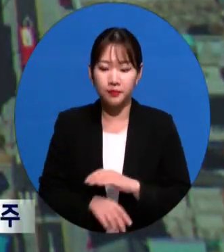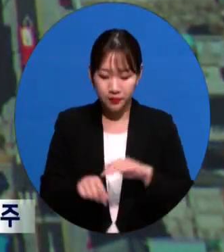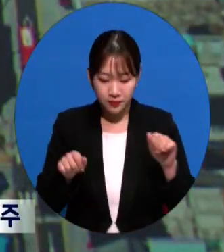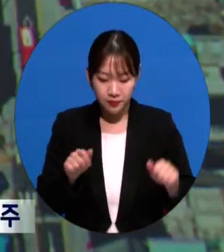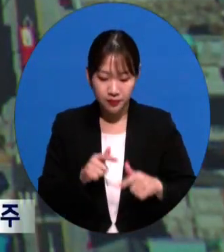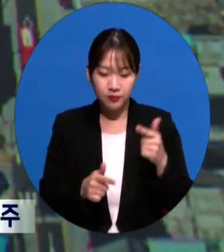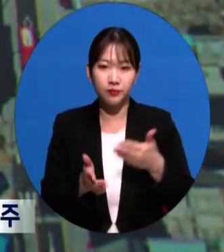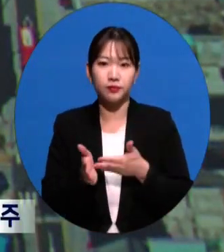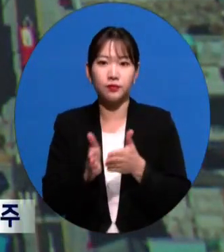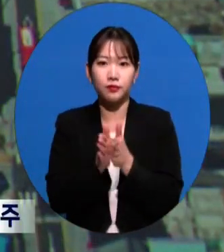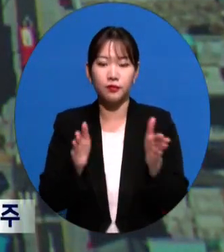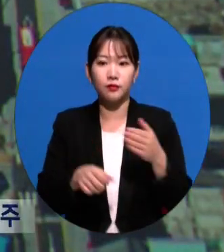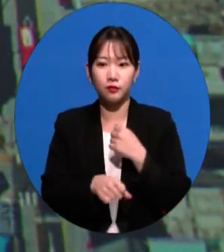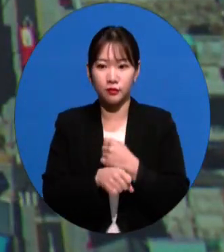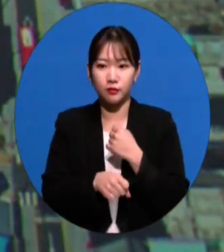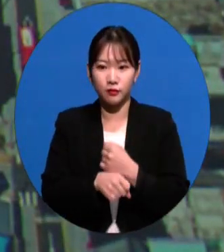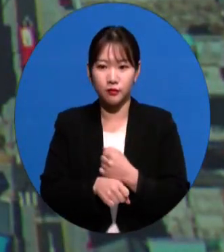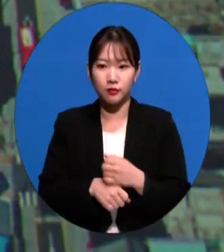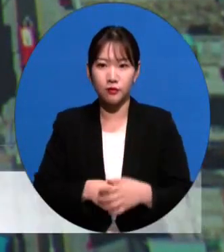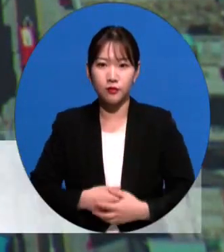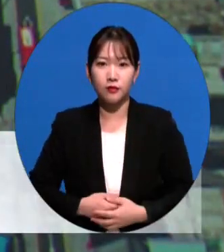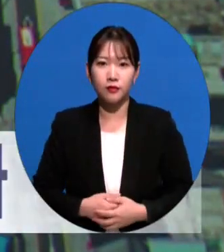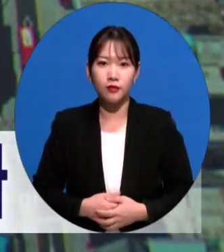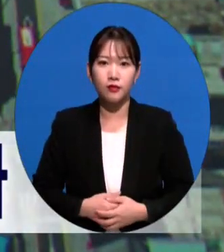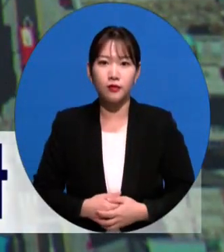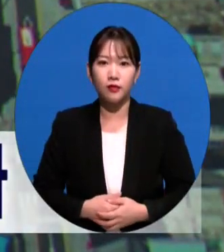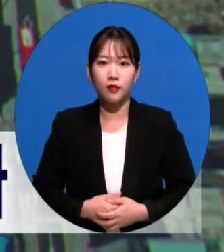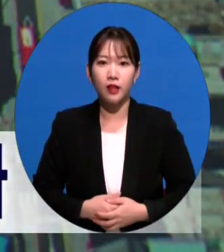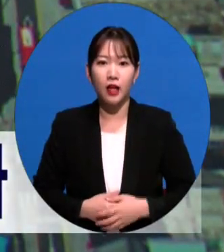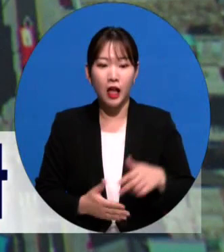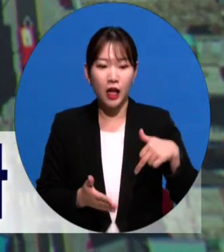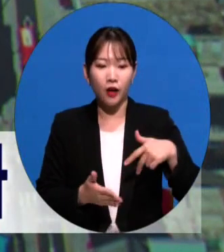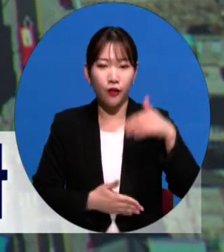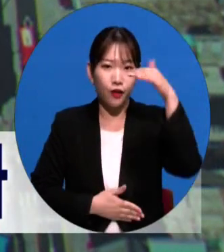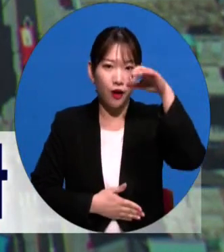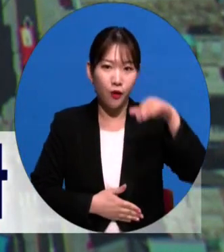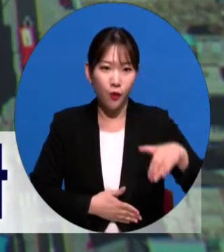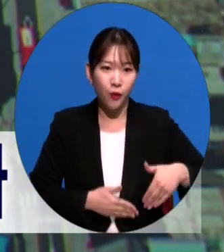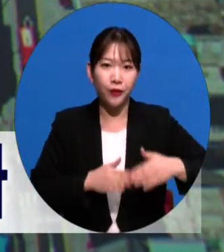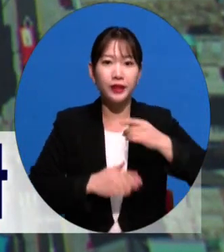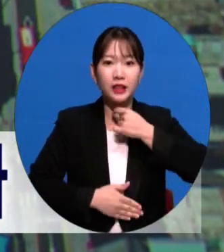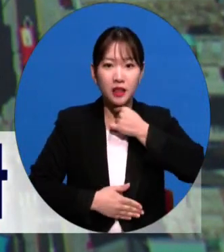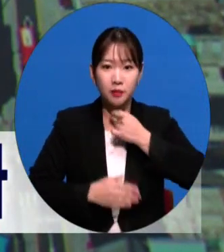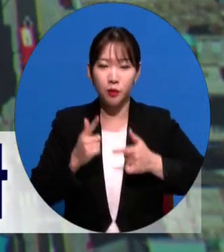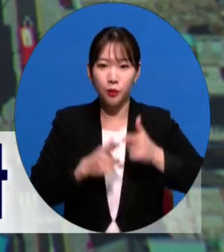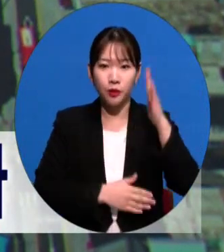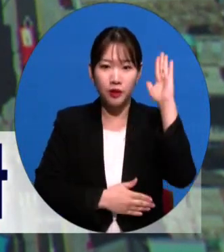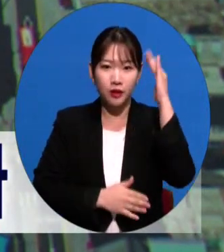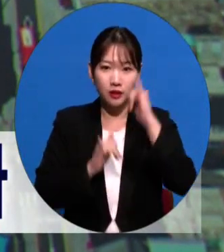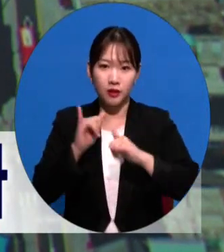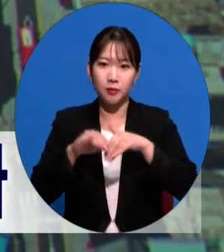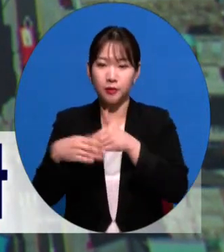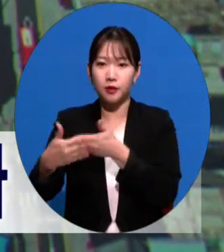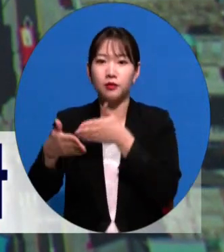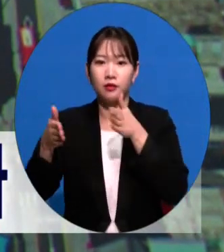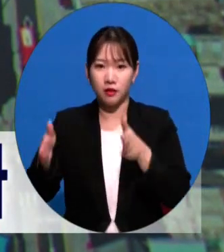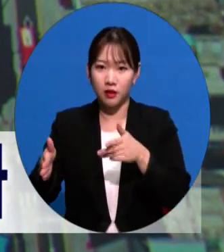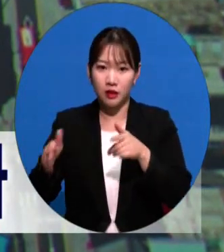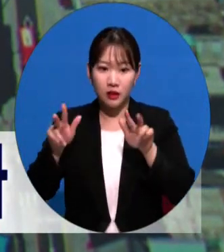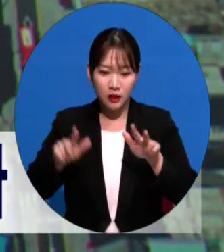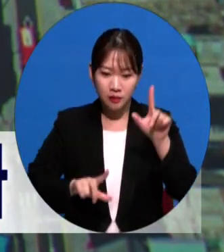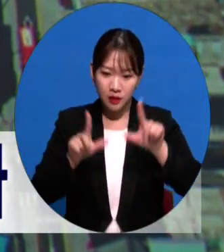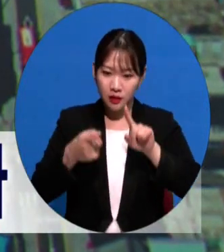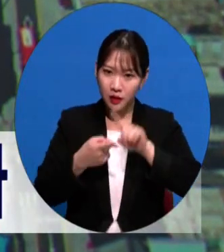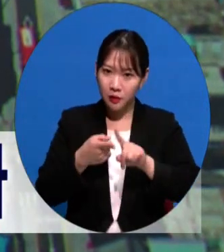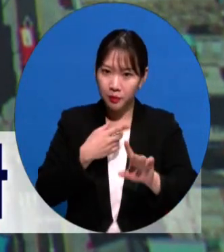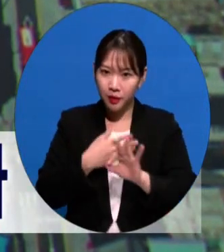여러분 안녕하십니까? 목포 MBC 뉴스데스크입니다. 걷는 관광지를 지향하고 있는 목포 근대 역사 문화 공간은 현재